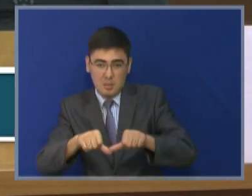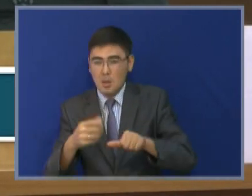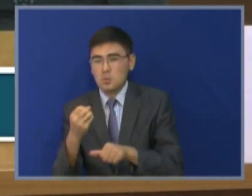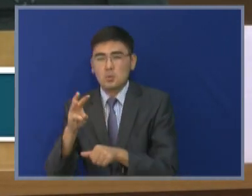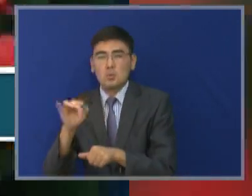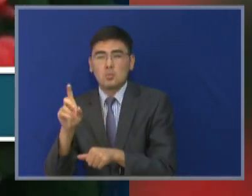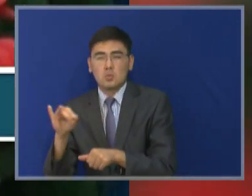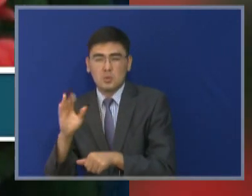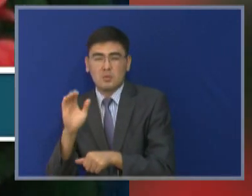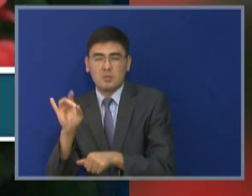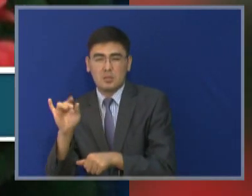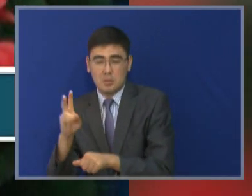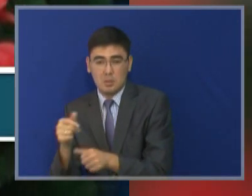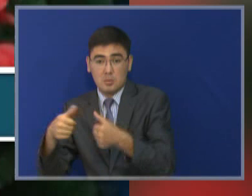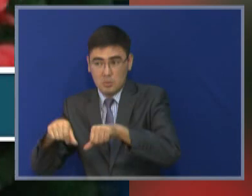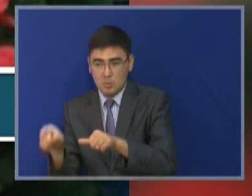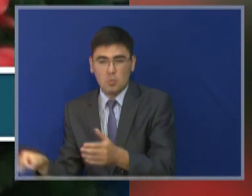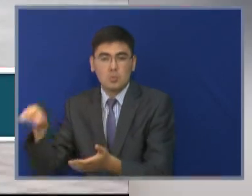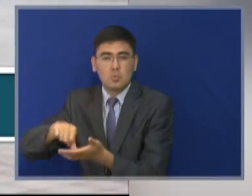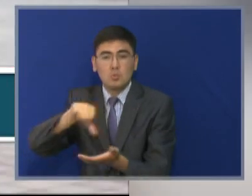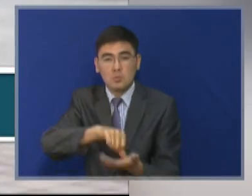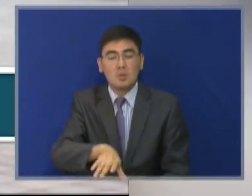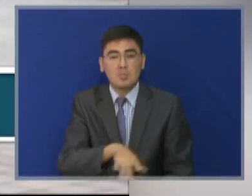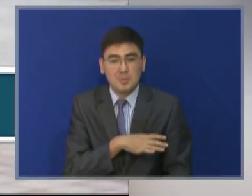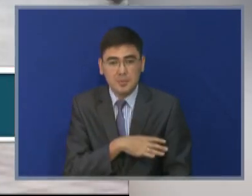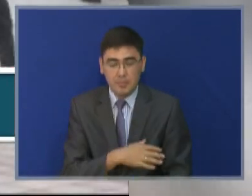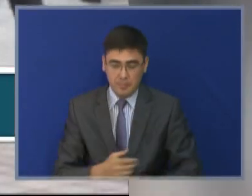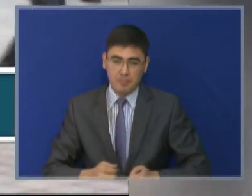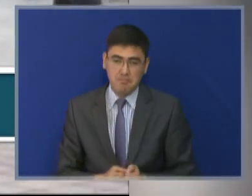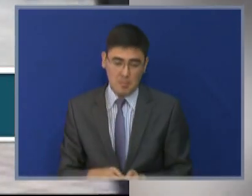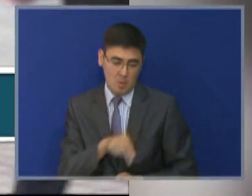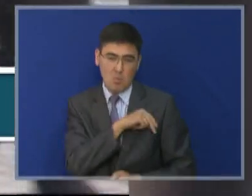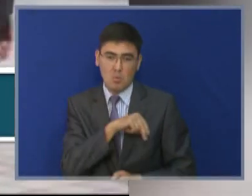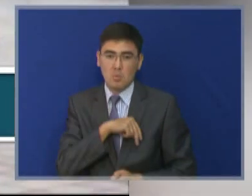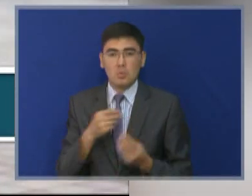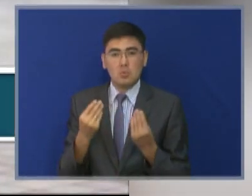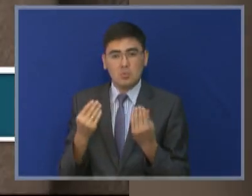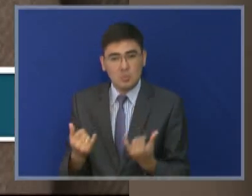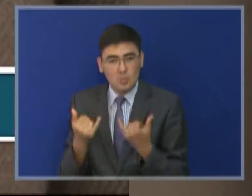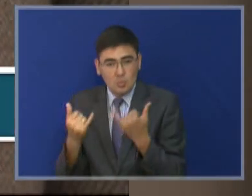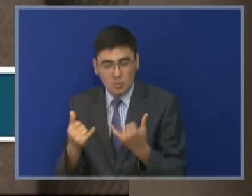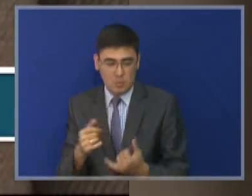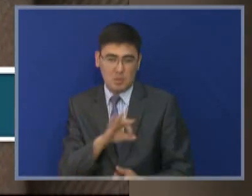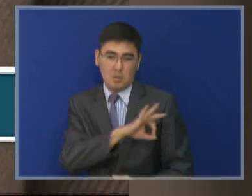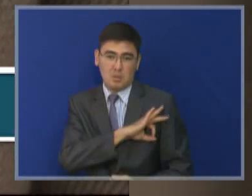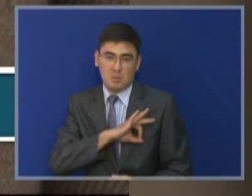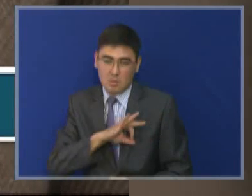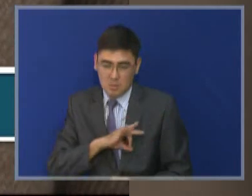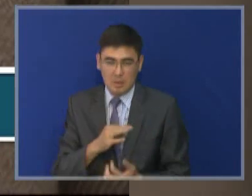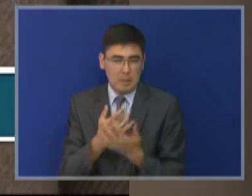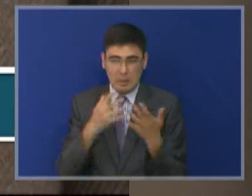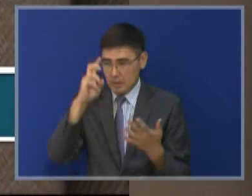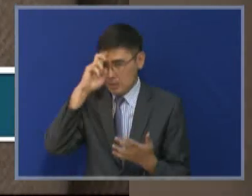кеңесінің құрамында болды. Ғабдулғазиз Ахмеров Отан соғысы және құрмет белгісі ордендерімен түрлі медальдармен және өзгеде